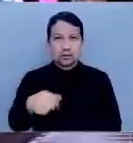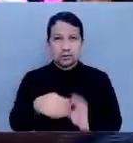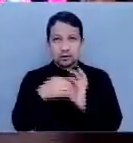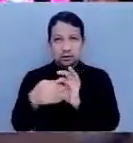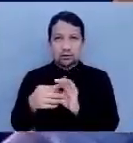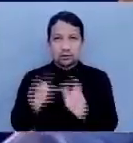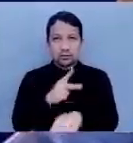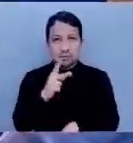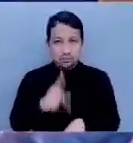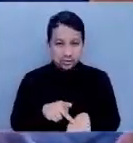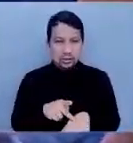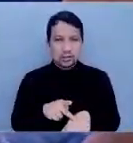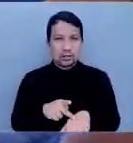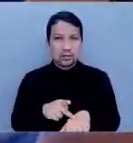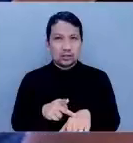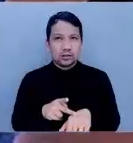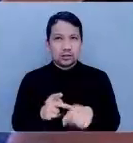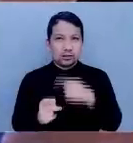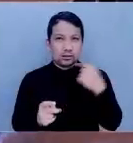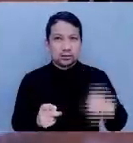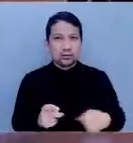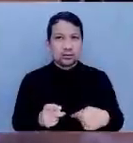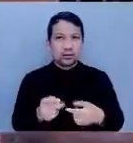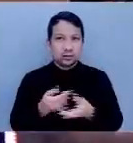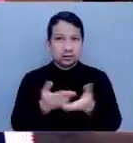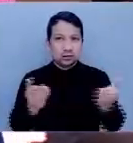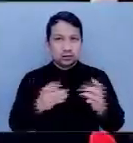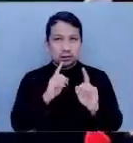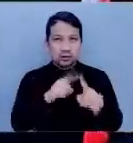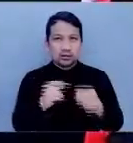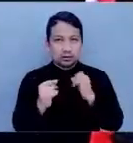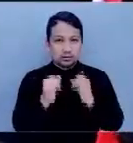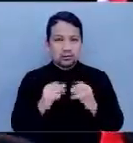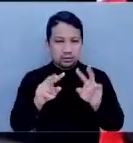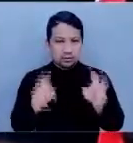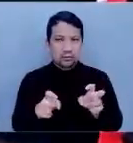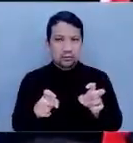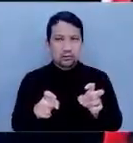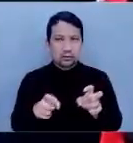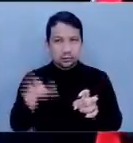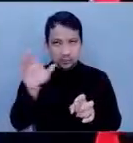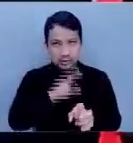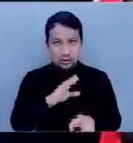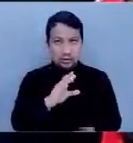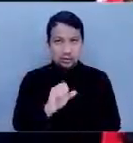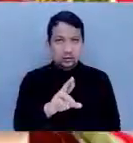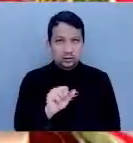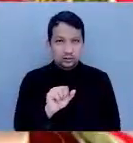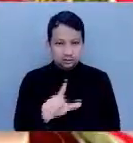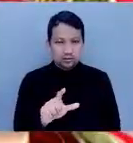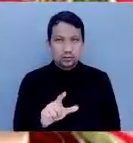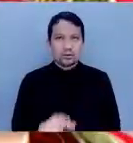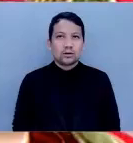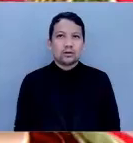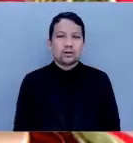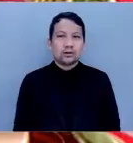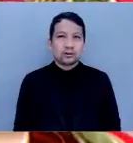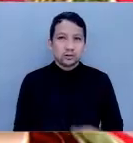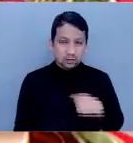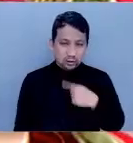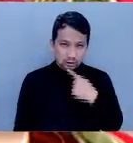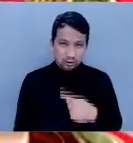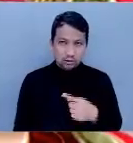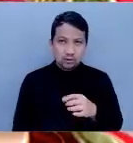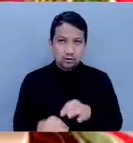at Pilipinas. Kaya hindi na rin siya nagpaunlak ng panayam tungkol sa isyu ng mga nasirang corals. Our relations should not be